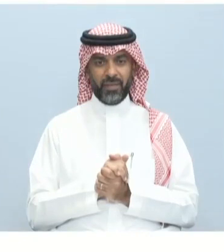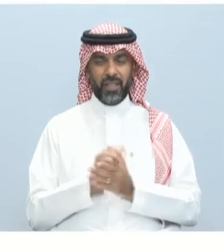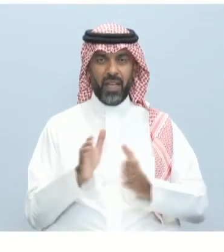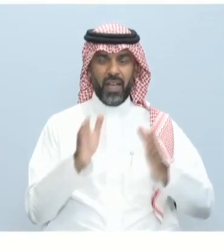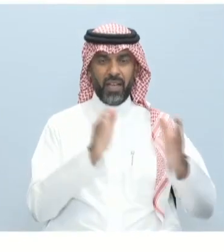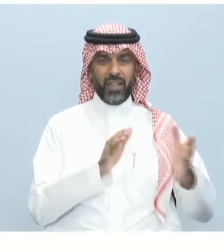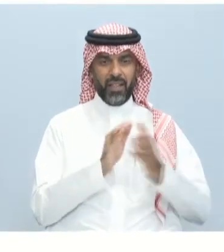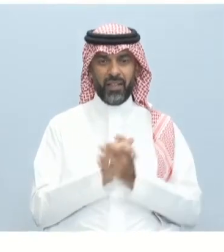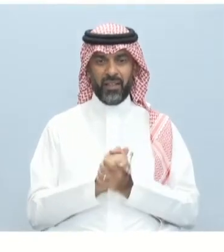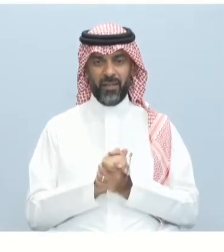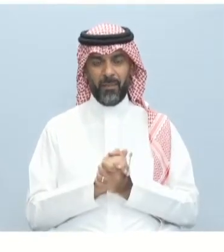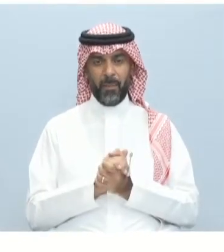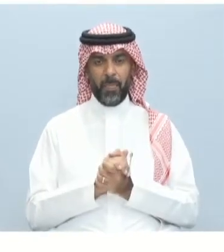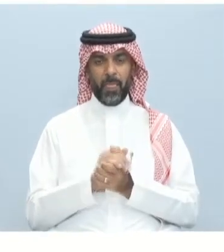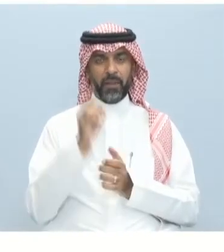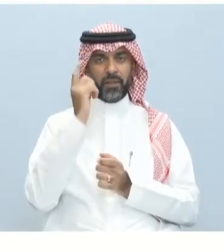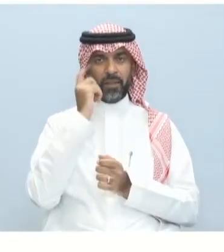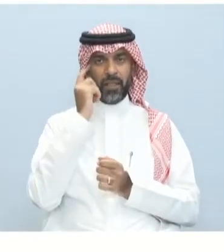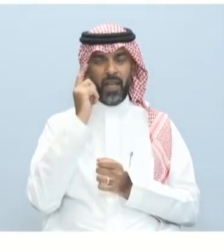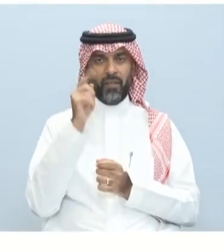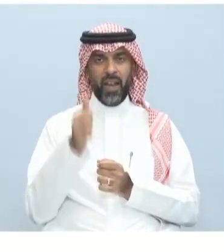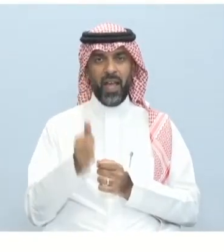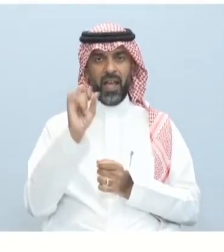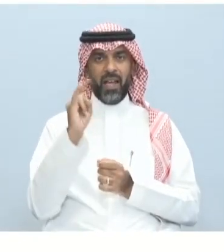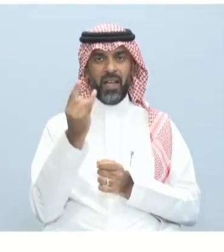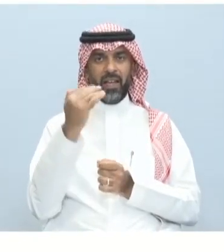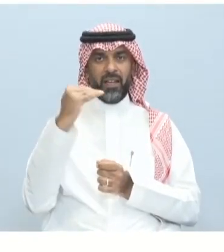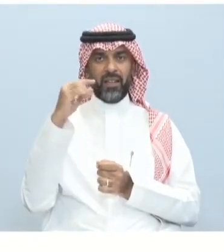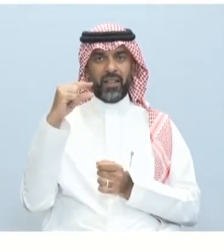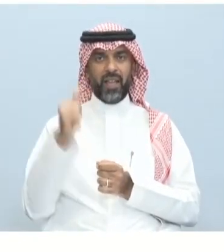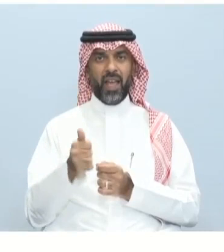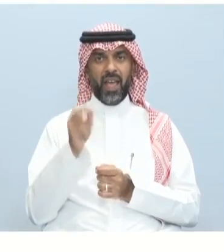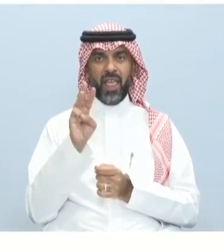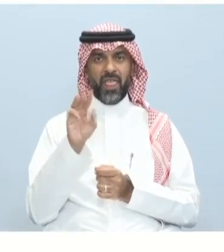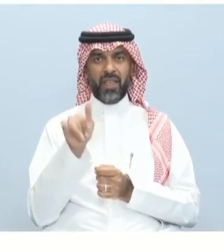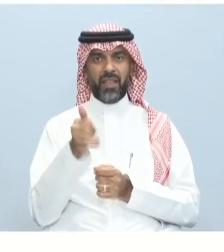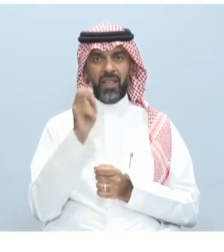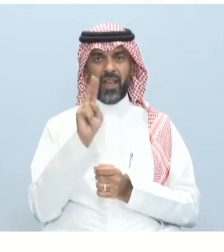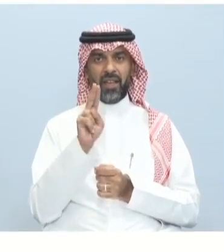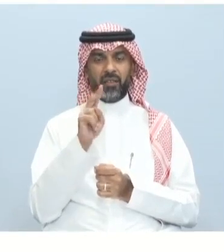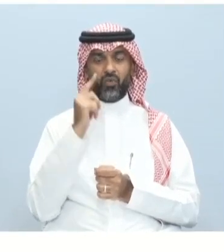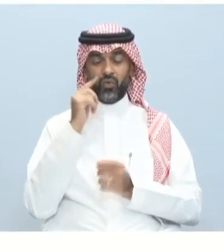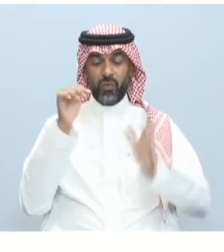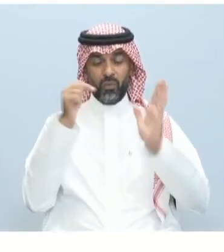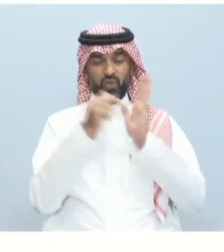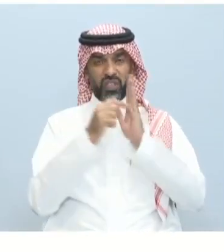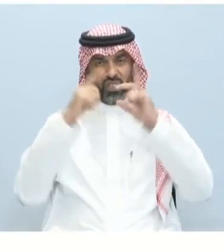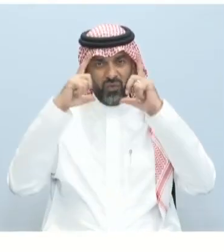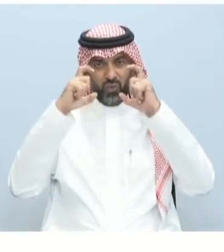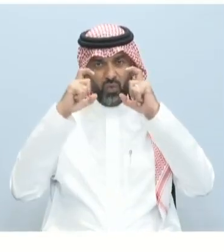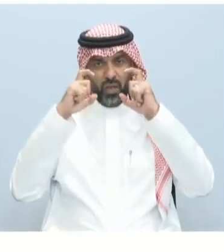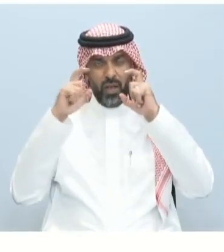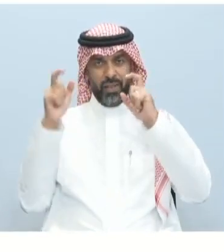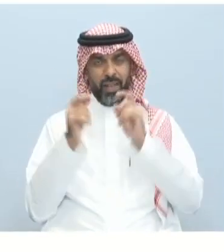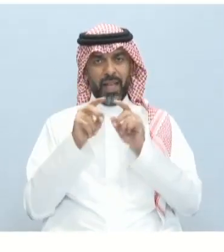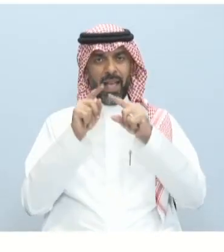أيضا سنتعرف على الإحداثيات. كما تشاهد عزيزي الطالب أنه في منتصف الصورة قيمة